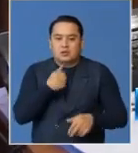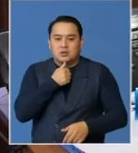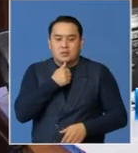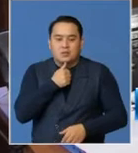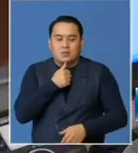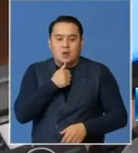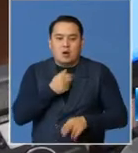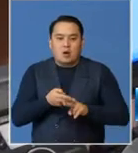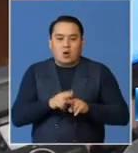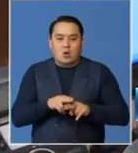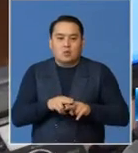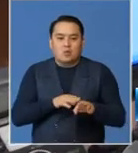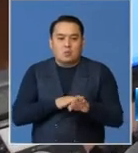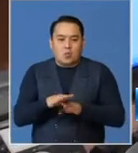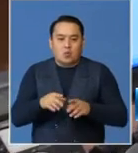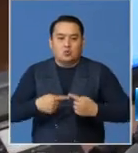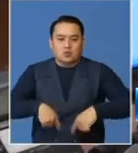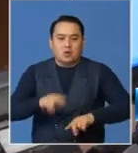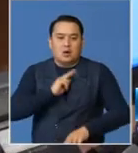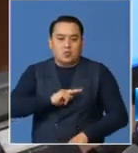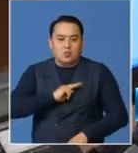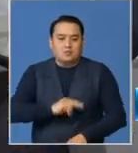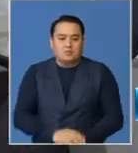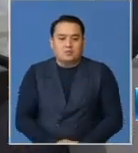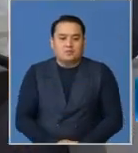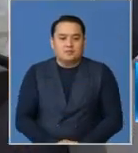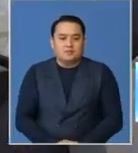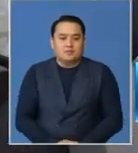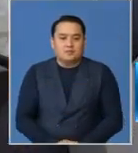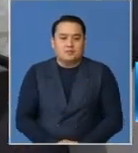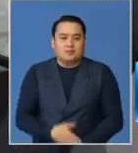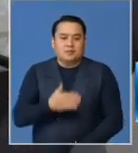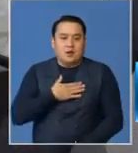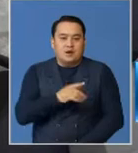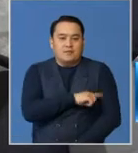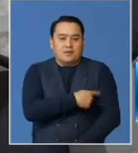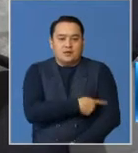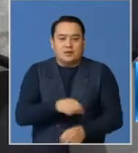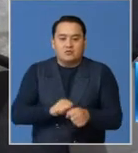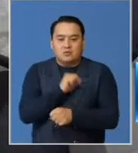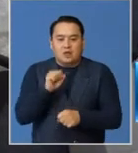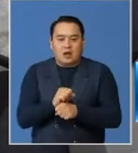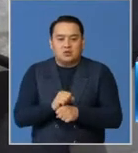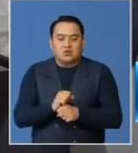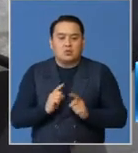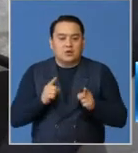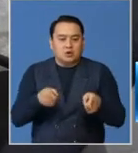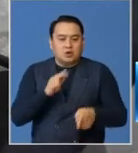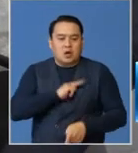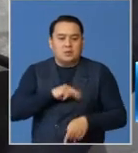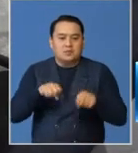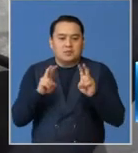испытательный срок. Теперь он полноценный штатный работник. Я устроился на ветеринарную станцию,